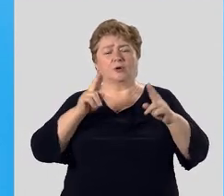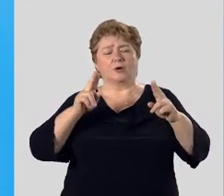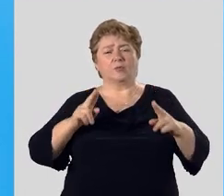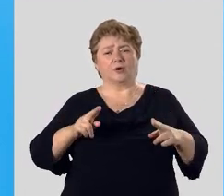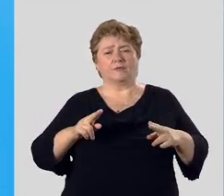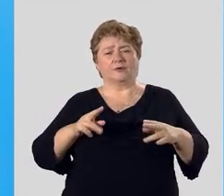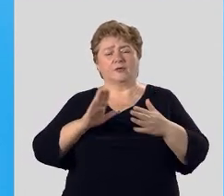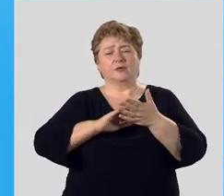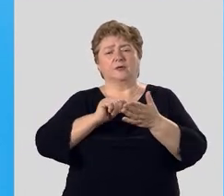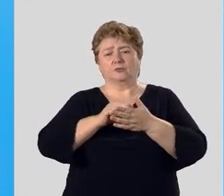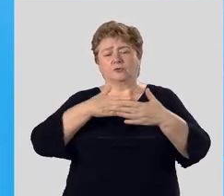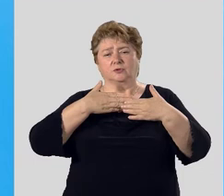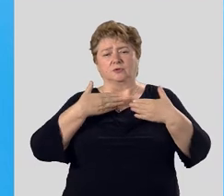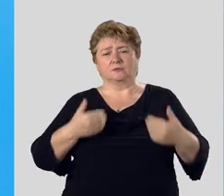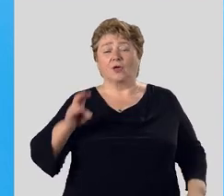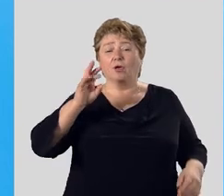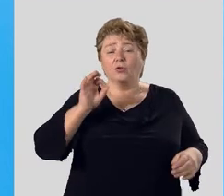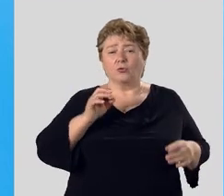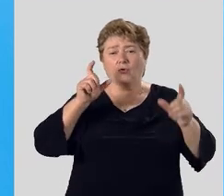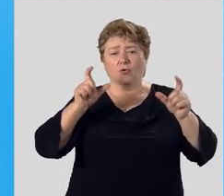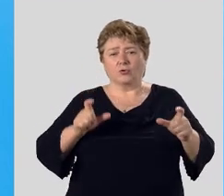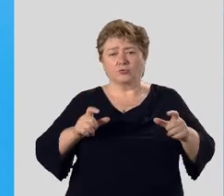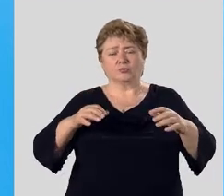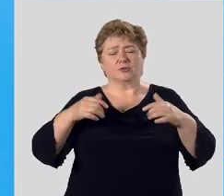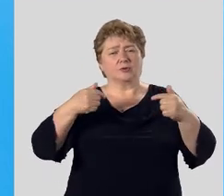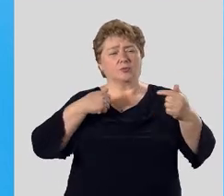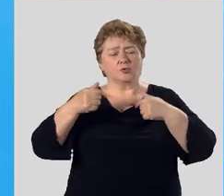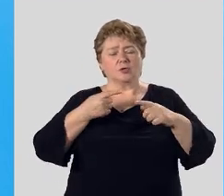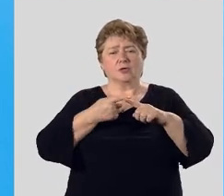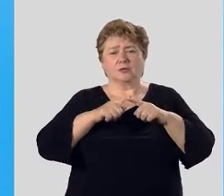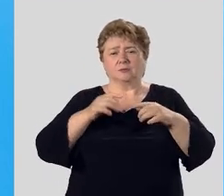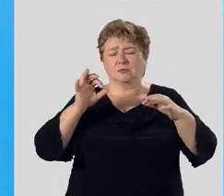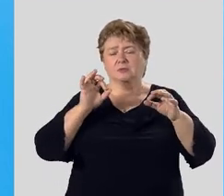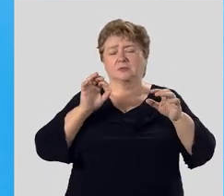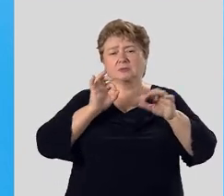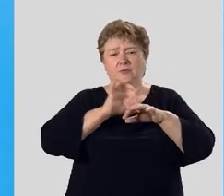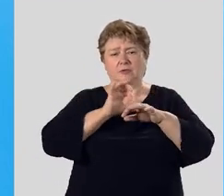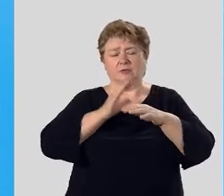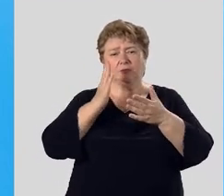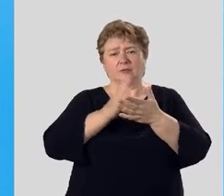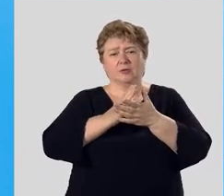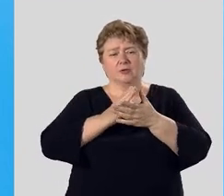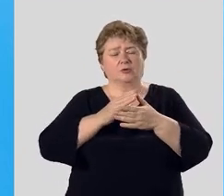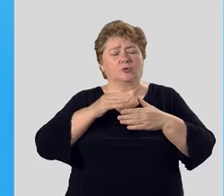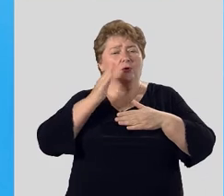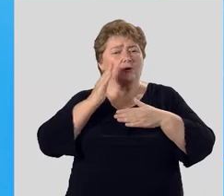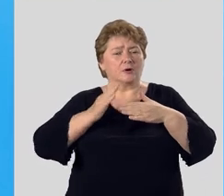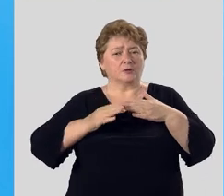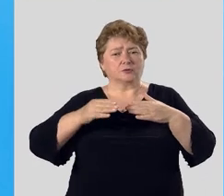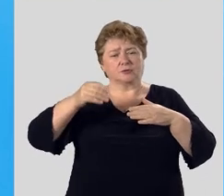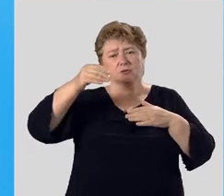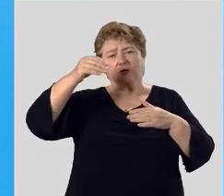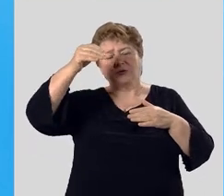не нарушена. Однако люди, страдающие данными заболеваниями, имеют ограниченные